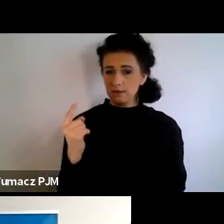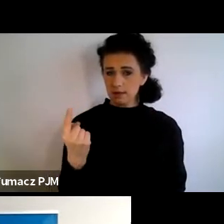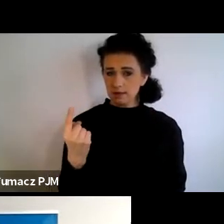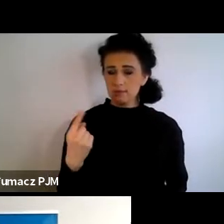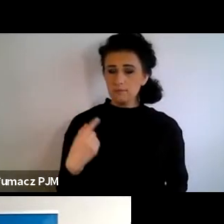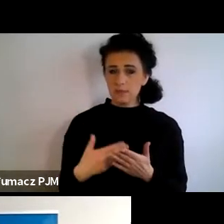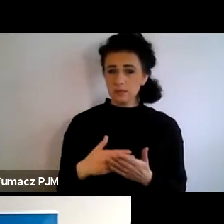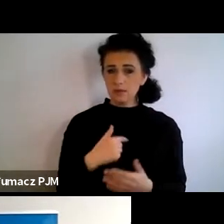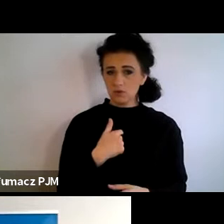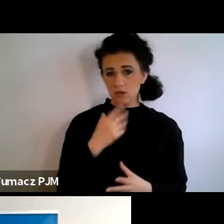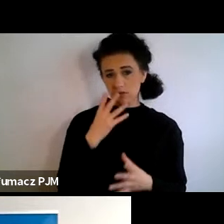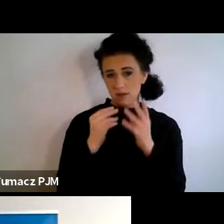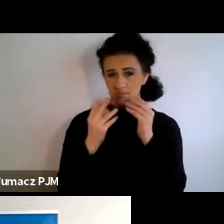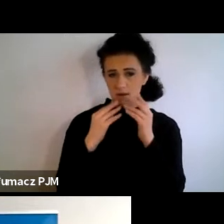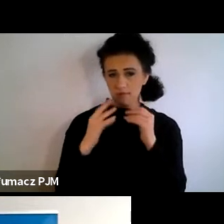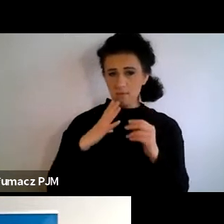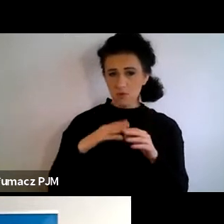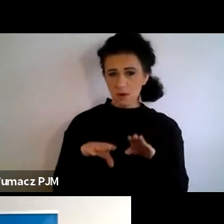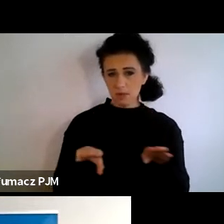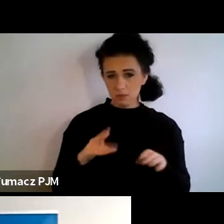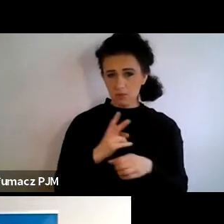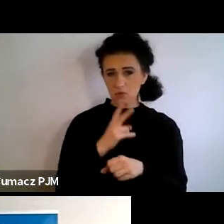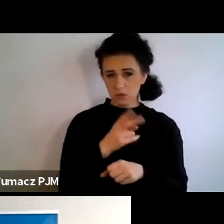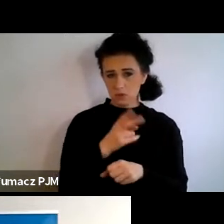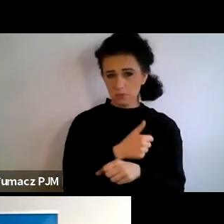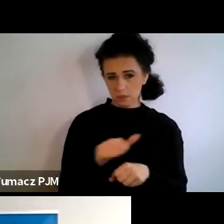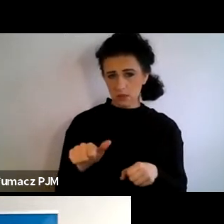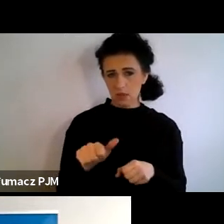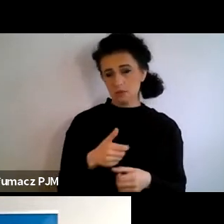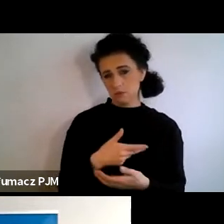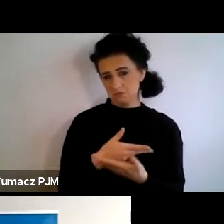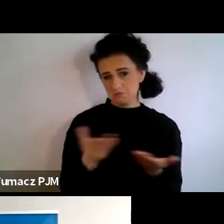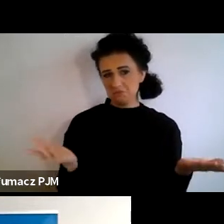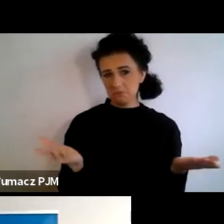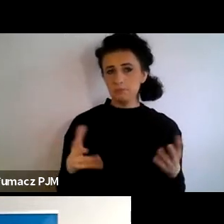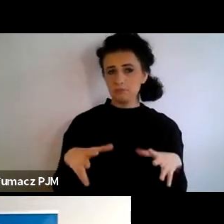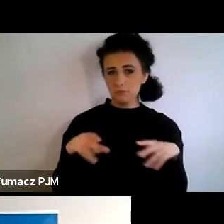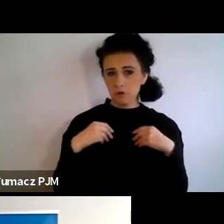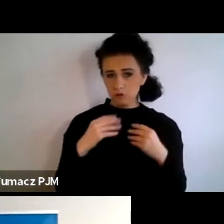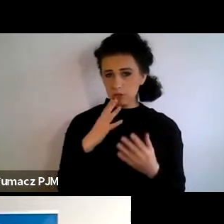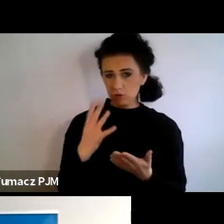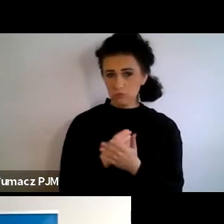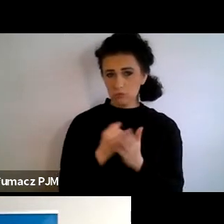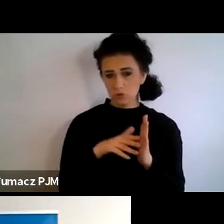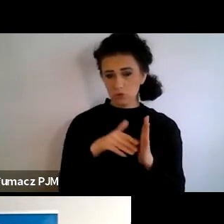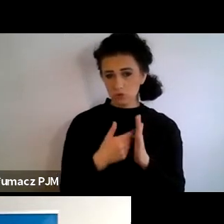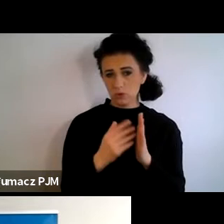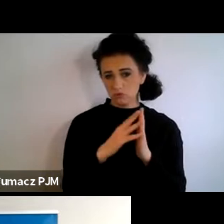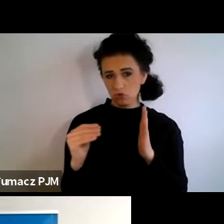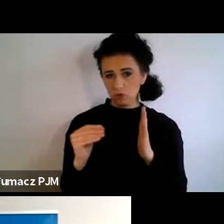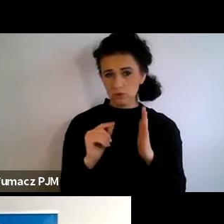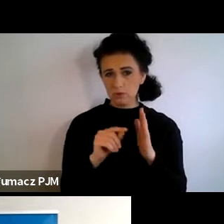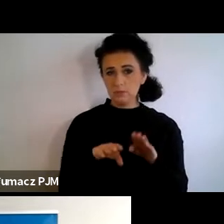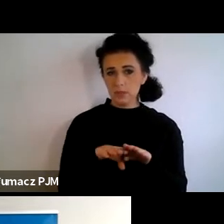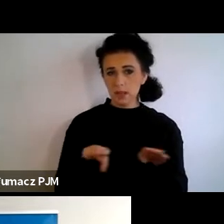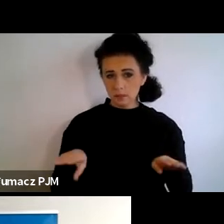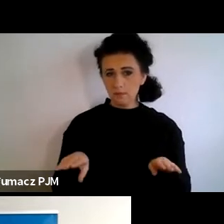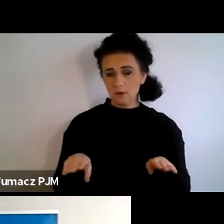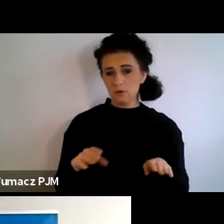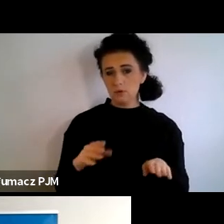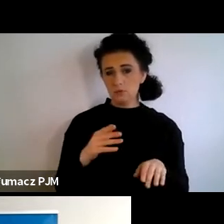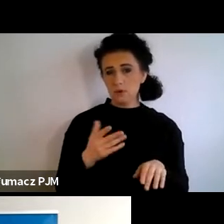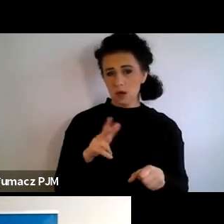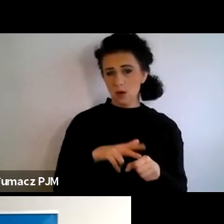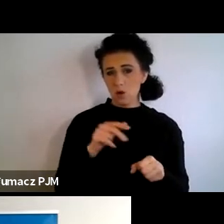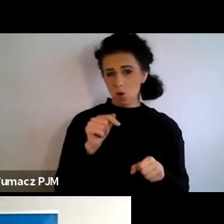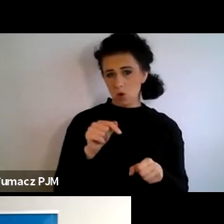Sam bawiłem się tą platformą, ona jest dostępna, także to jest przykład takiej platformy, o której na pewno wiem,